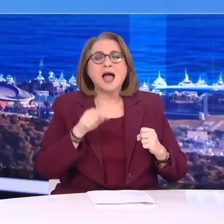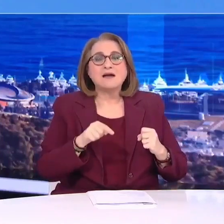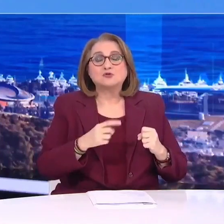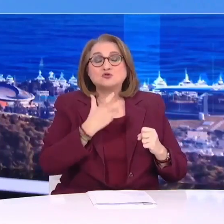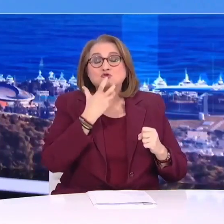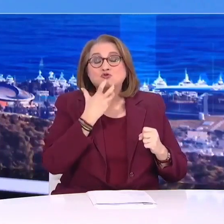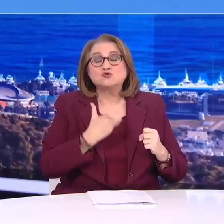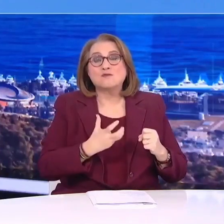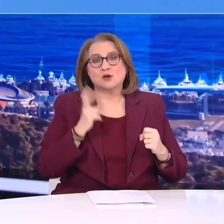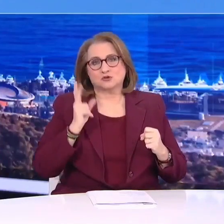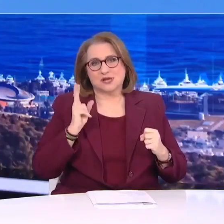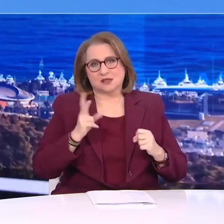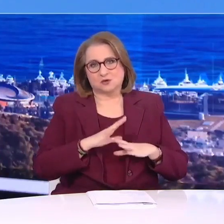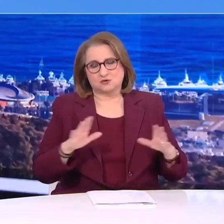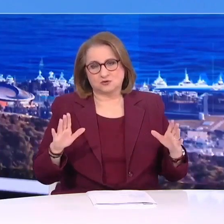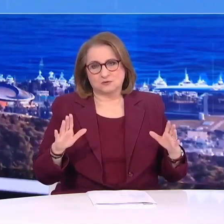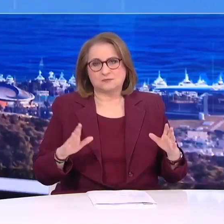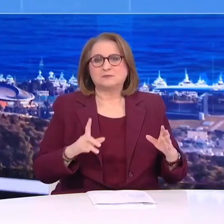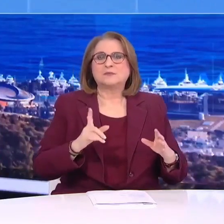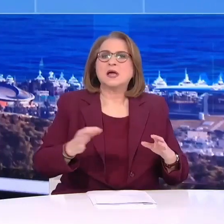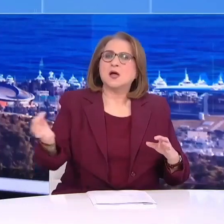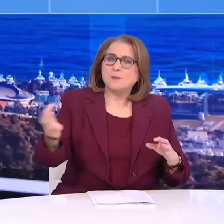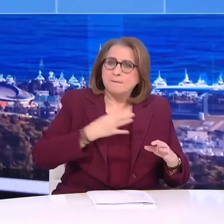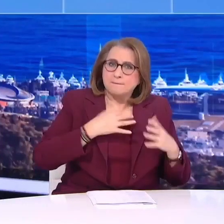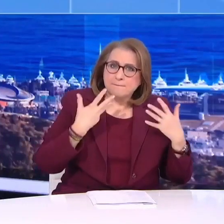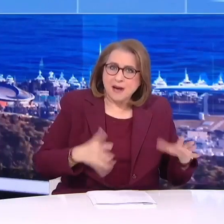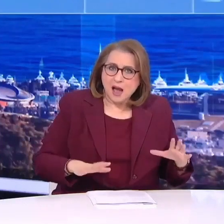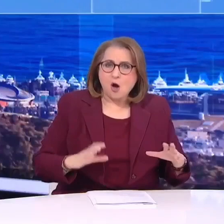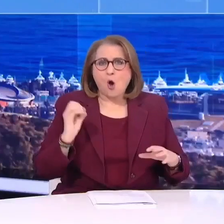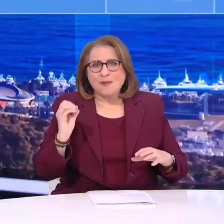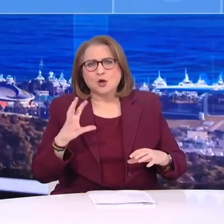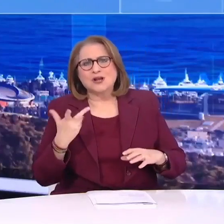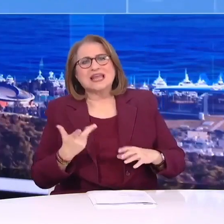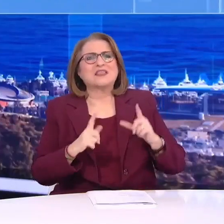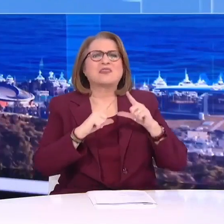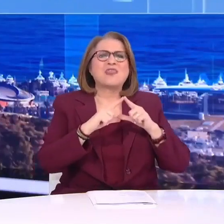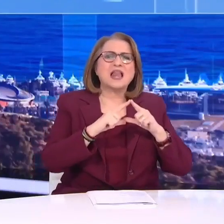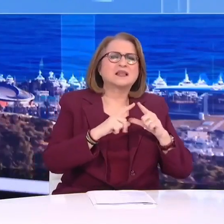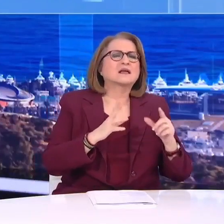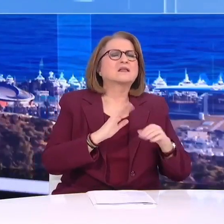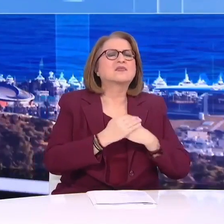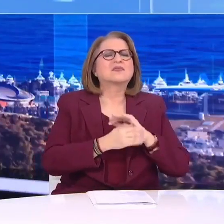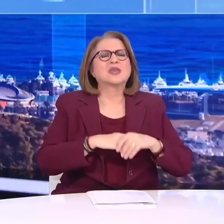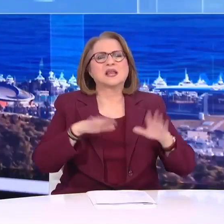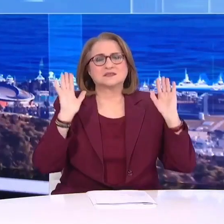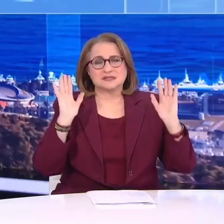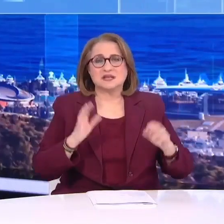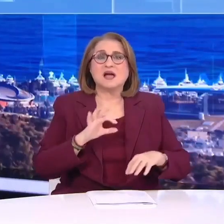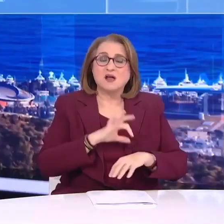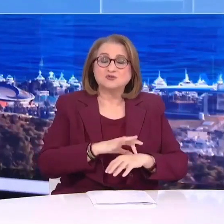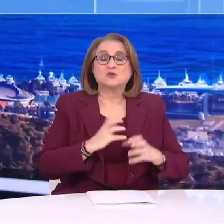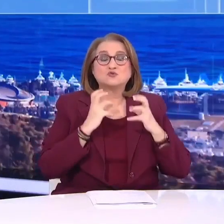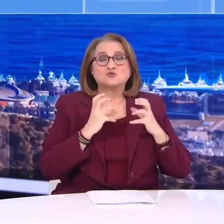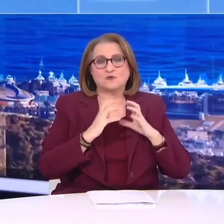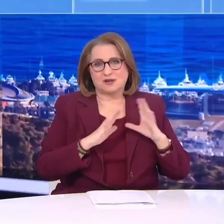εξίσου υψηλός, ανεξάρτητα με το αν έχουν νοσήσει με όμικρον ή με δέλτα. Γι' αυτό τον πληθυσμό, λοιπόν, η όμικρον σίγουρα δεν αποτελεί